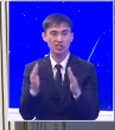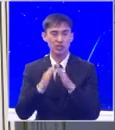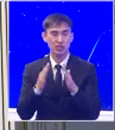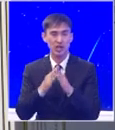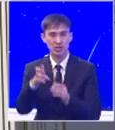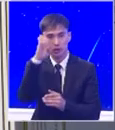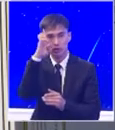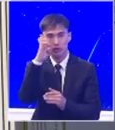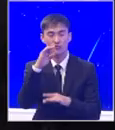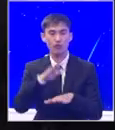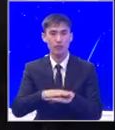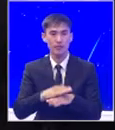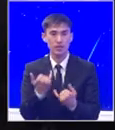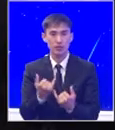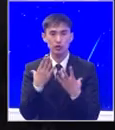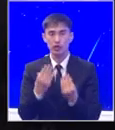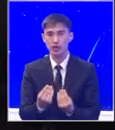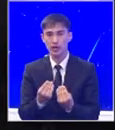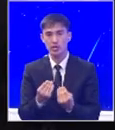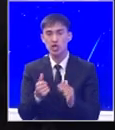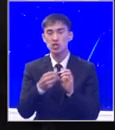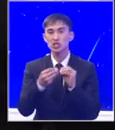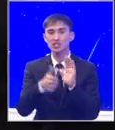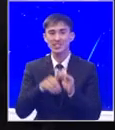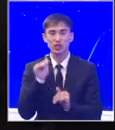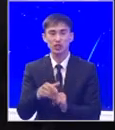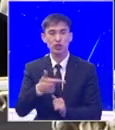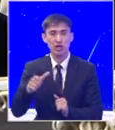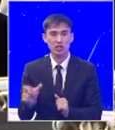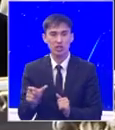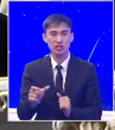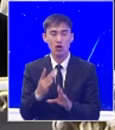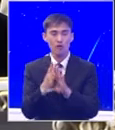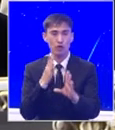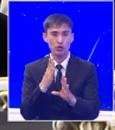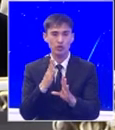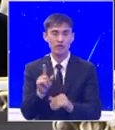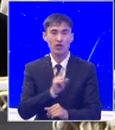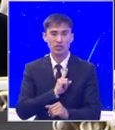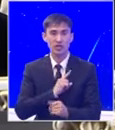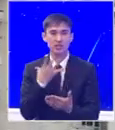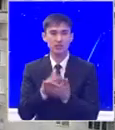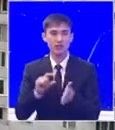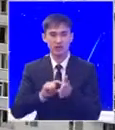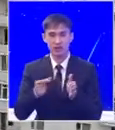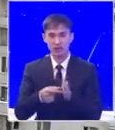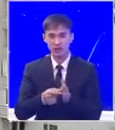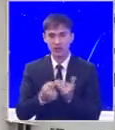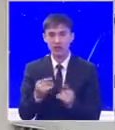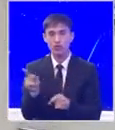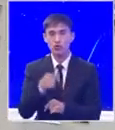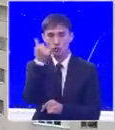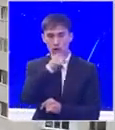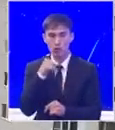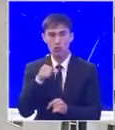из государственного фонда. На сегодняшний день около 16 тысяч горожан стоят в очереди в ожидании заветных квадратных метров. В текущем году